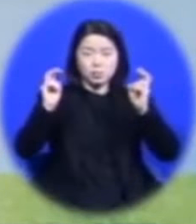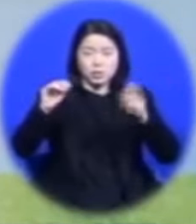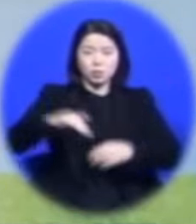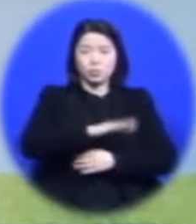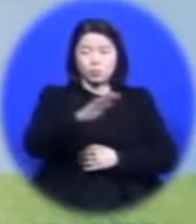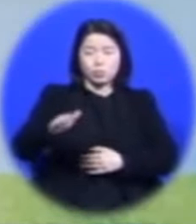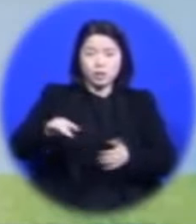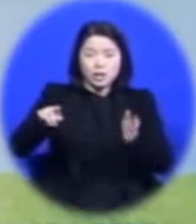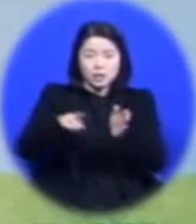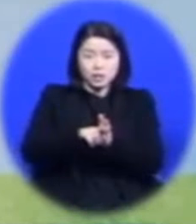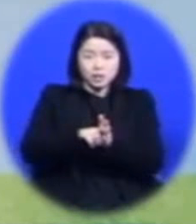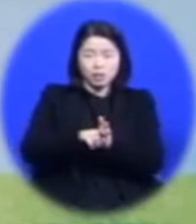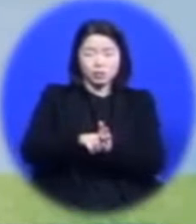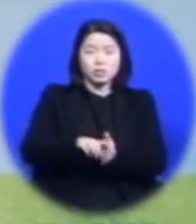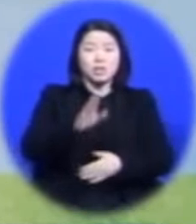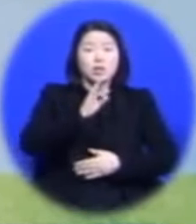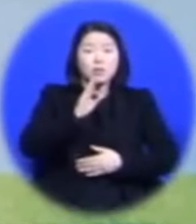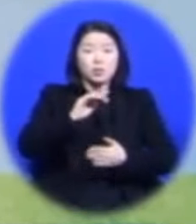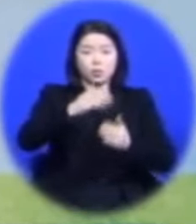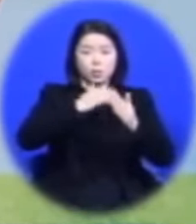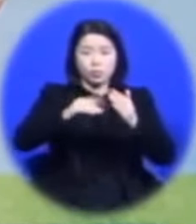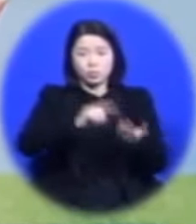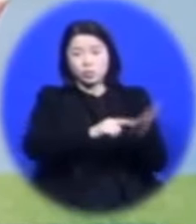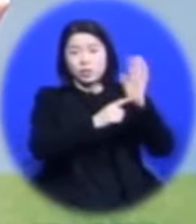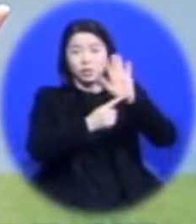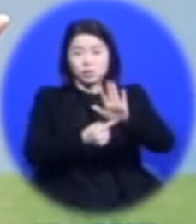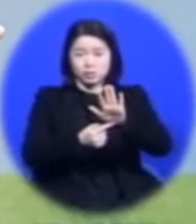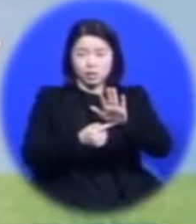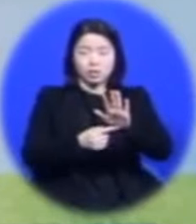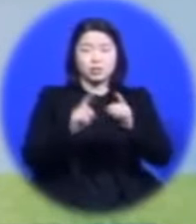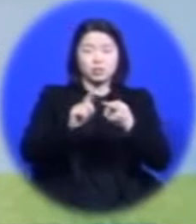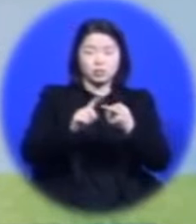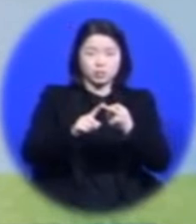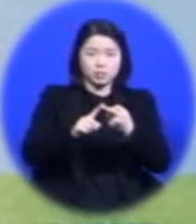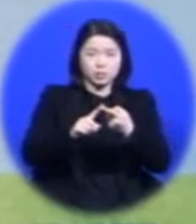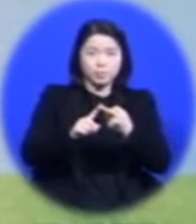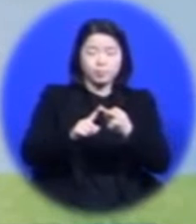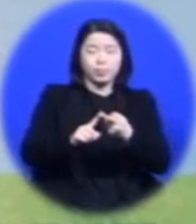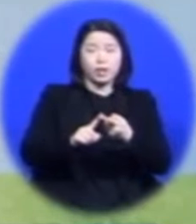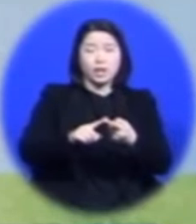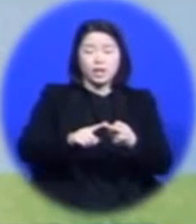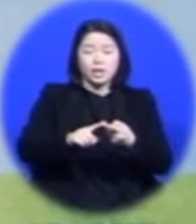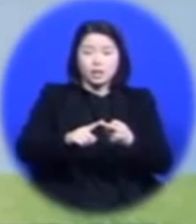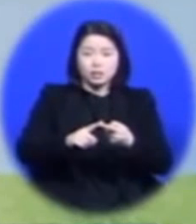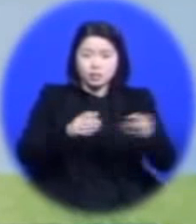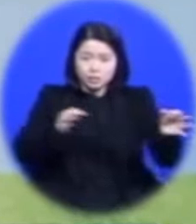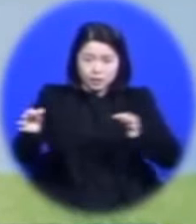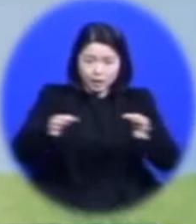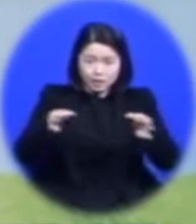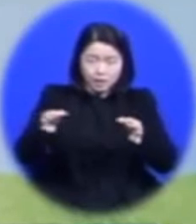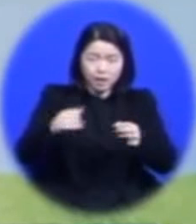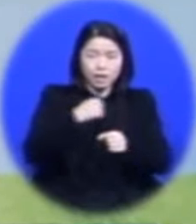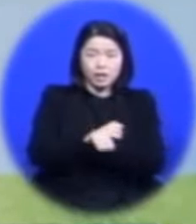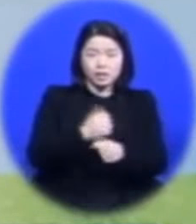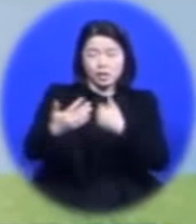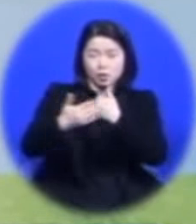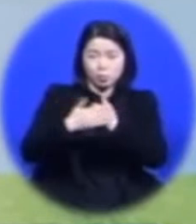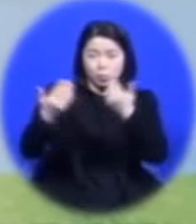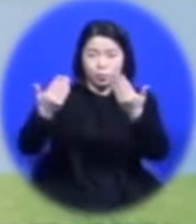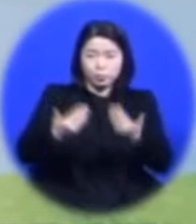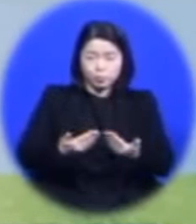우리의 신앙을 노골 쪽으로 이렇게 드러내는 것은 영업하고 장사하는데 도움이